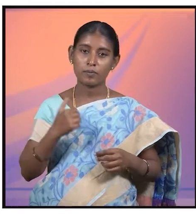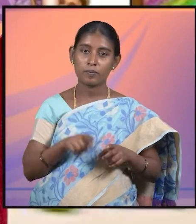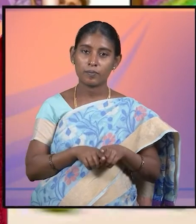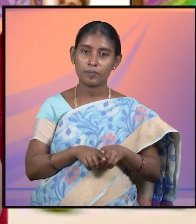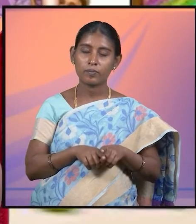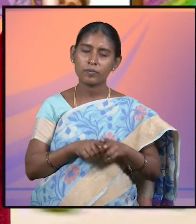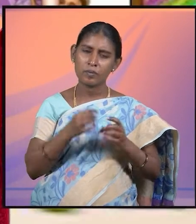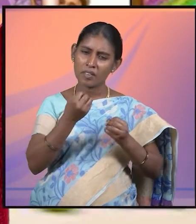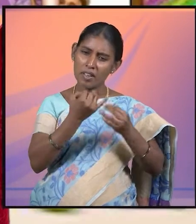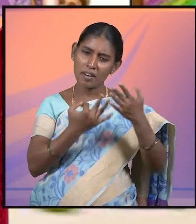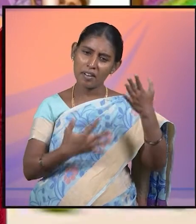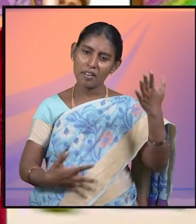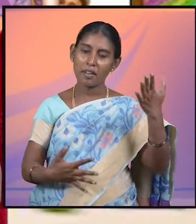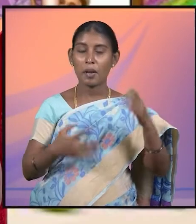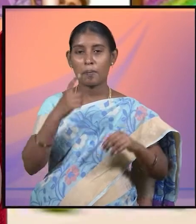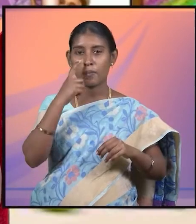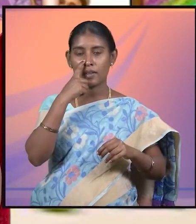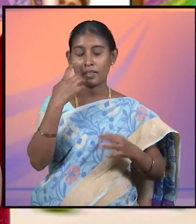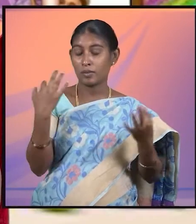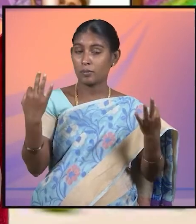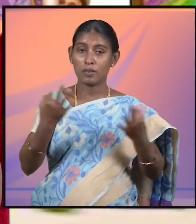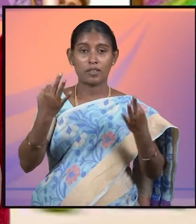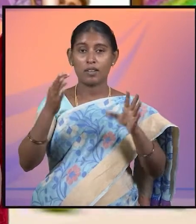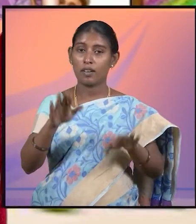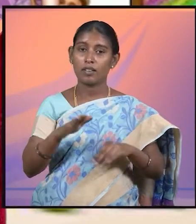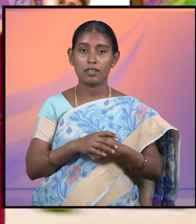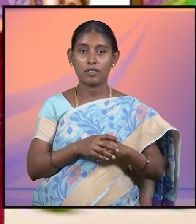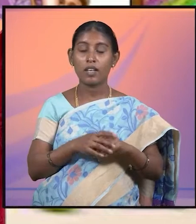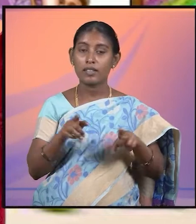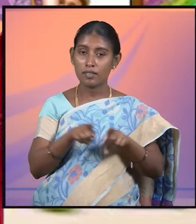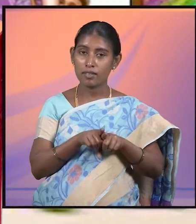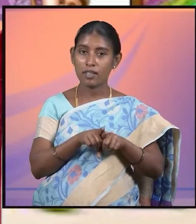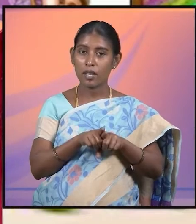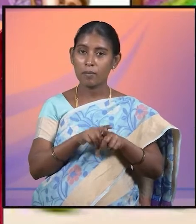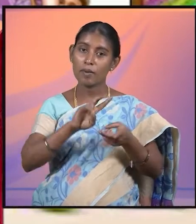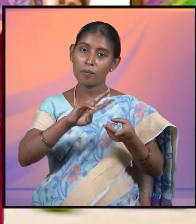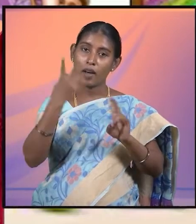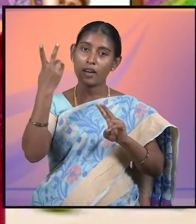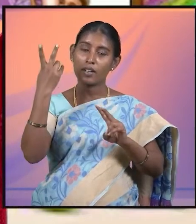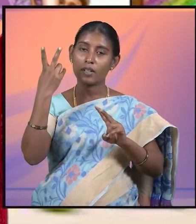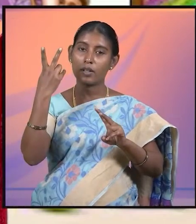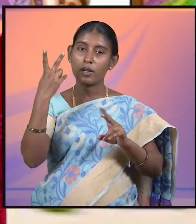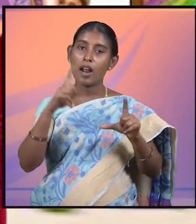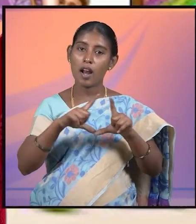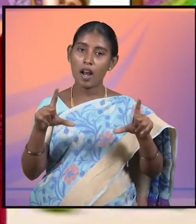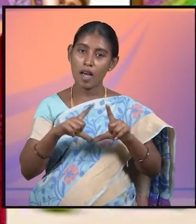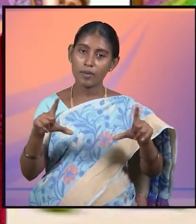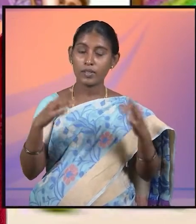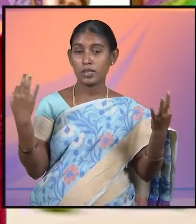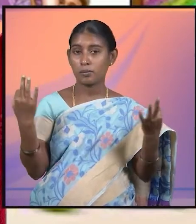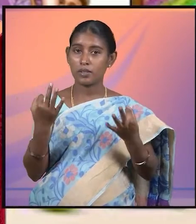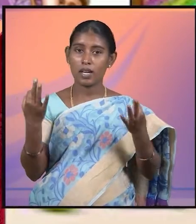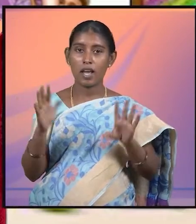பூர்ணதேவி போன்ற பெண்கள் சிறந்திருந்தார்கள். இதுபோல மற்ற மொழிகளில் சிறந்திருந்த பெண்களை